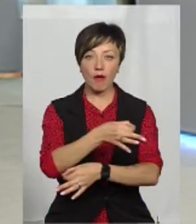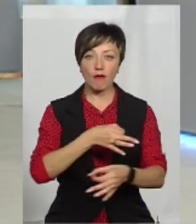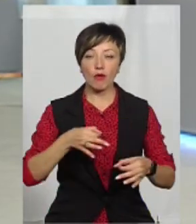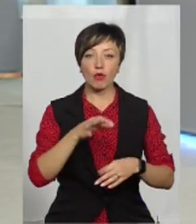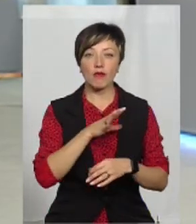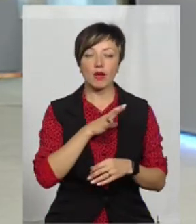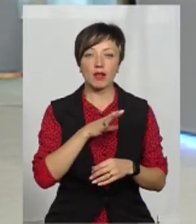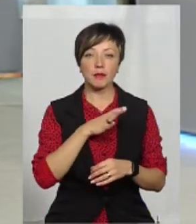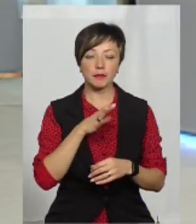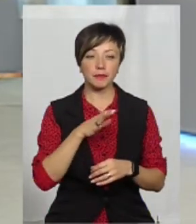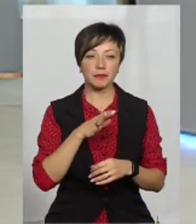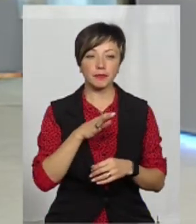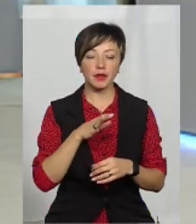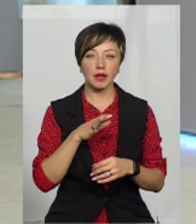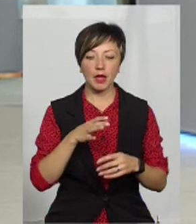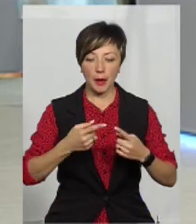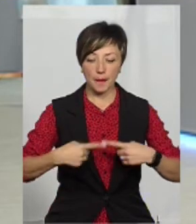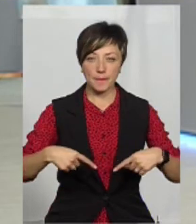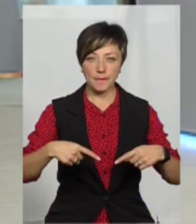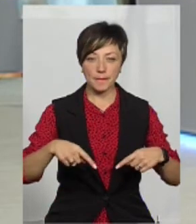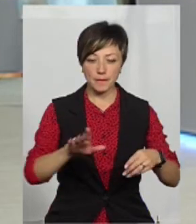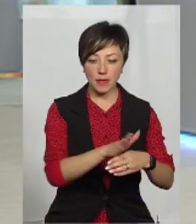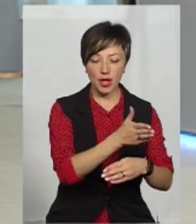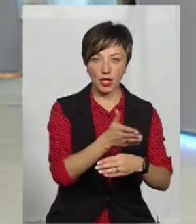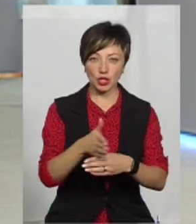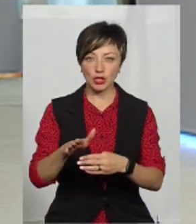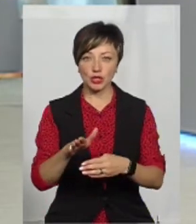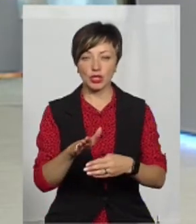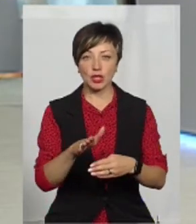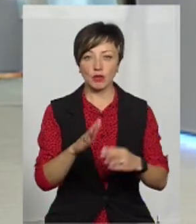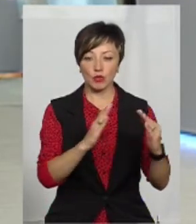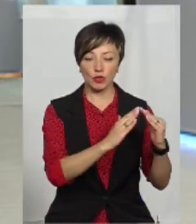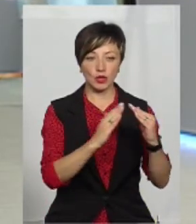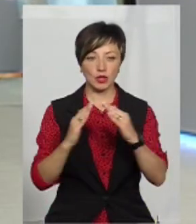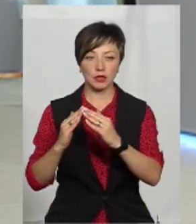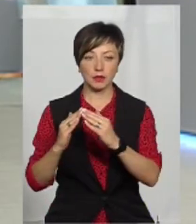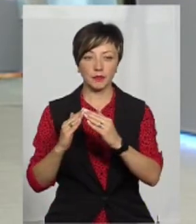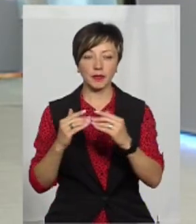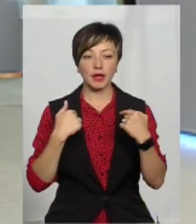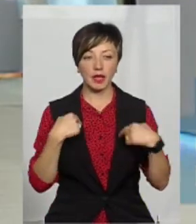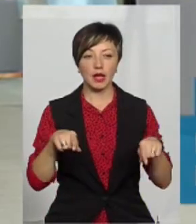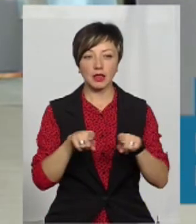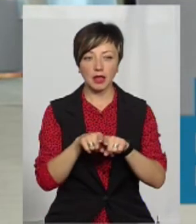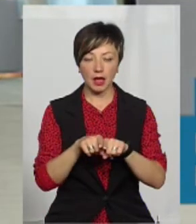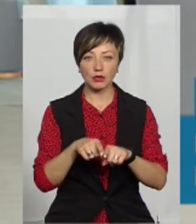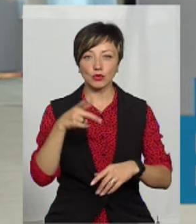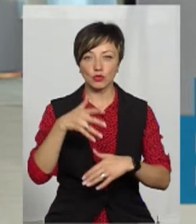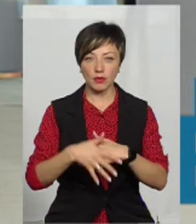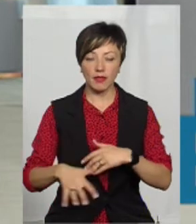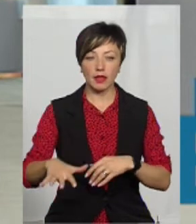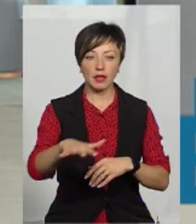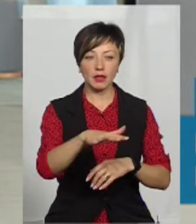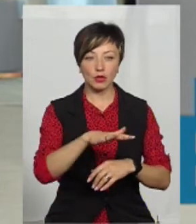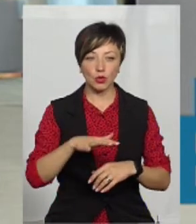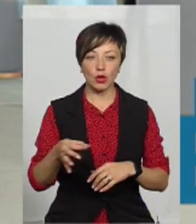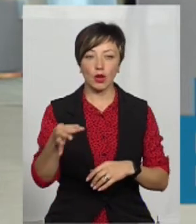обговорювали межі між будинками. Давайте ще раз це обсудимо. Я так зрозумів, що на території цій,